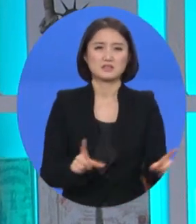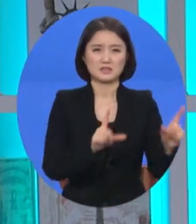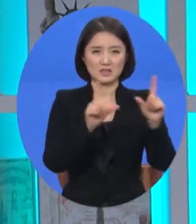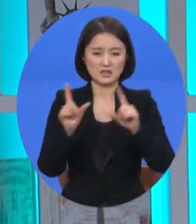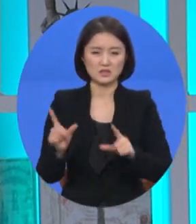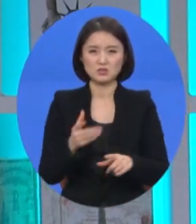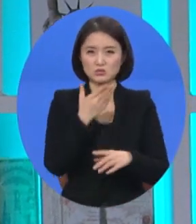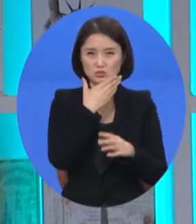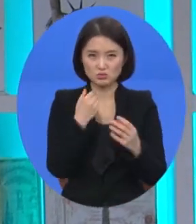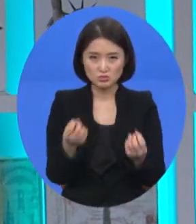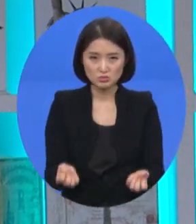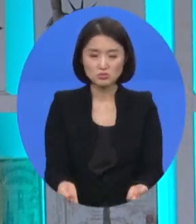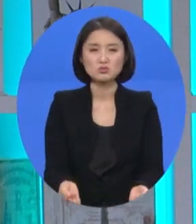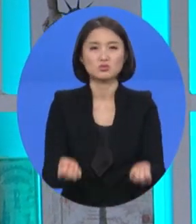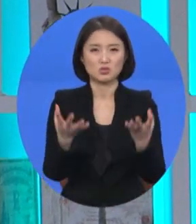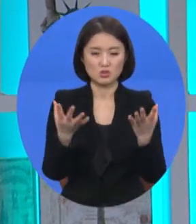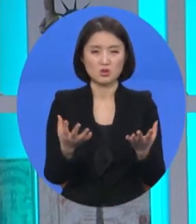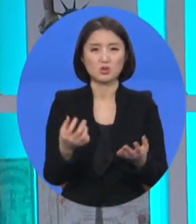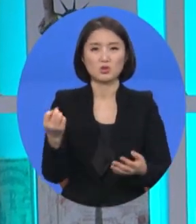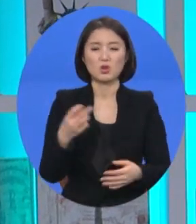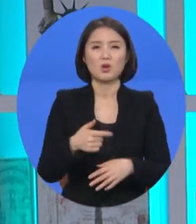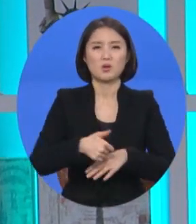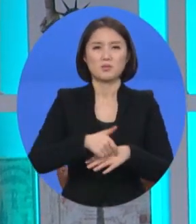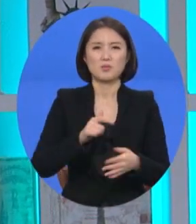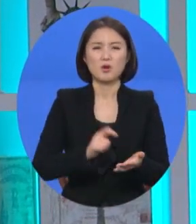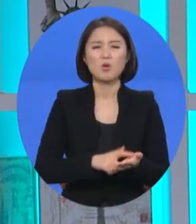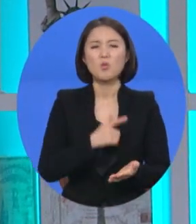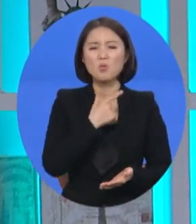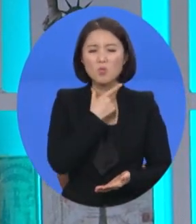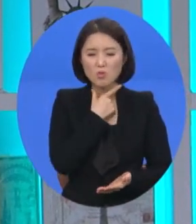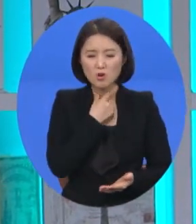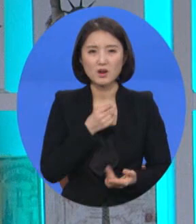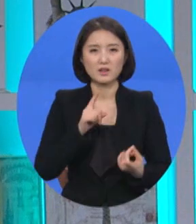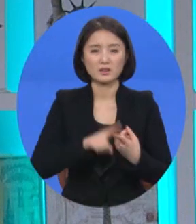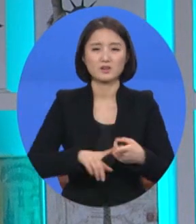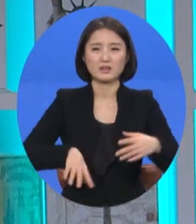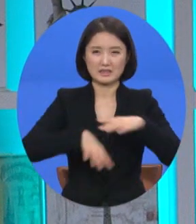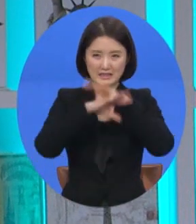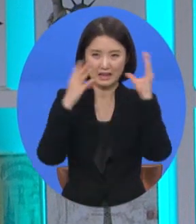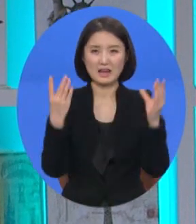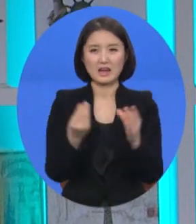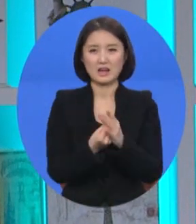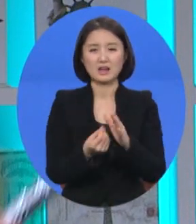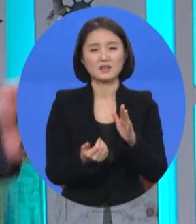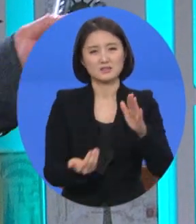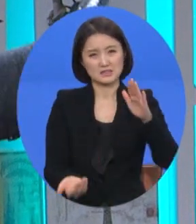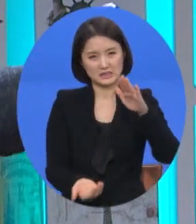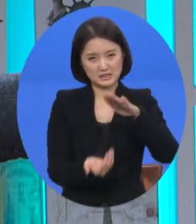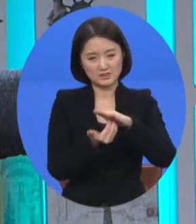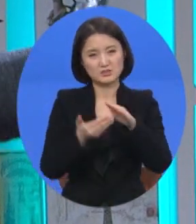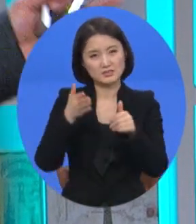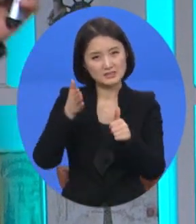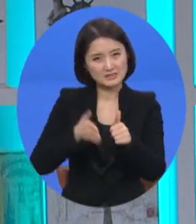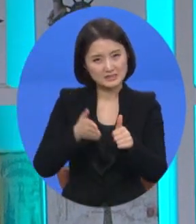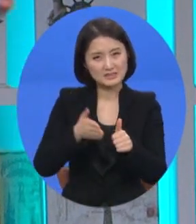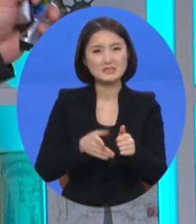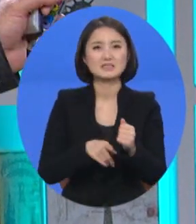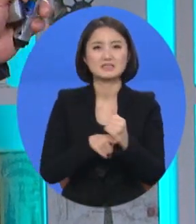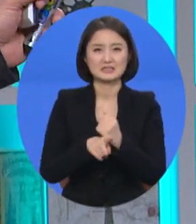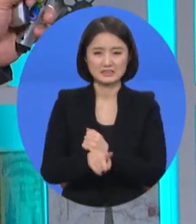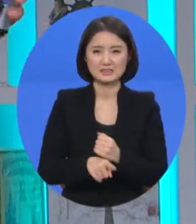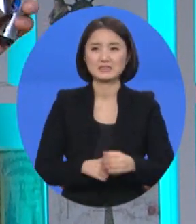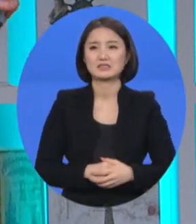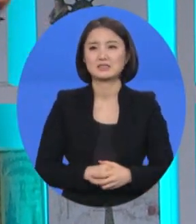마음먹은 뜻이 뜻대로 다 이루어지기를 김원 하나이다 이것이 말이 안되는